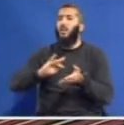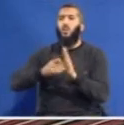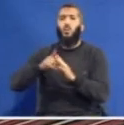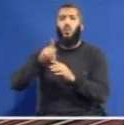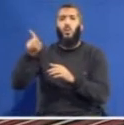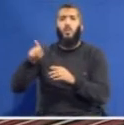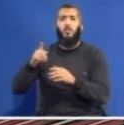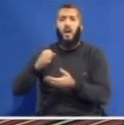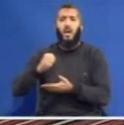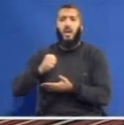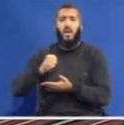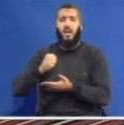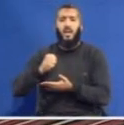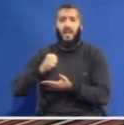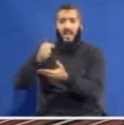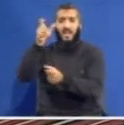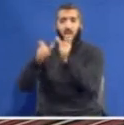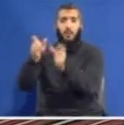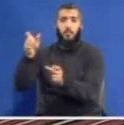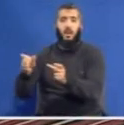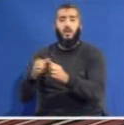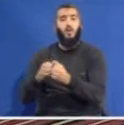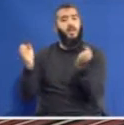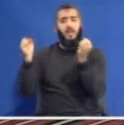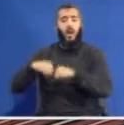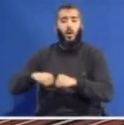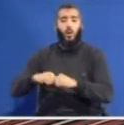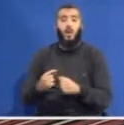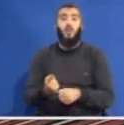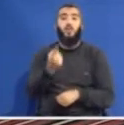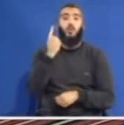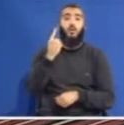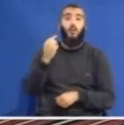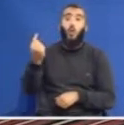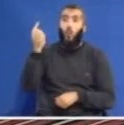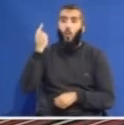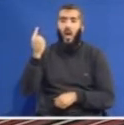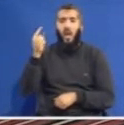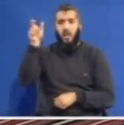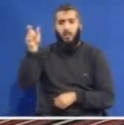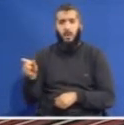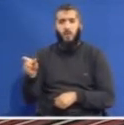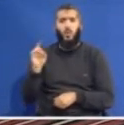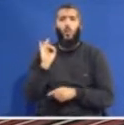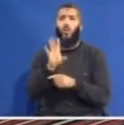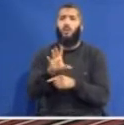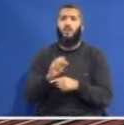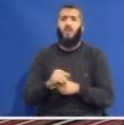ولاد جدي الله يرحمه ما حبلناش، درنا أي طريقة، درنا له